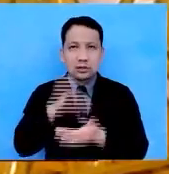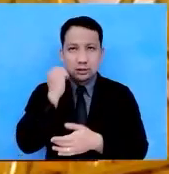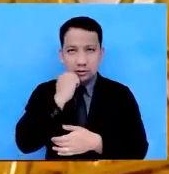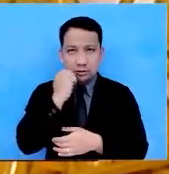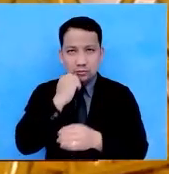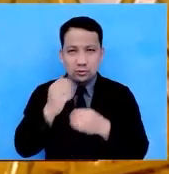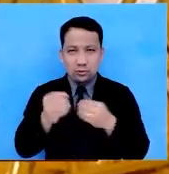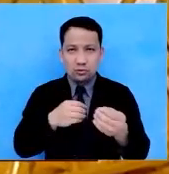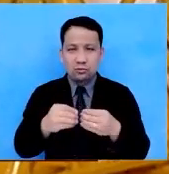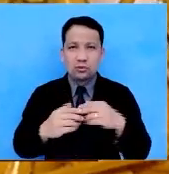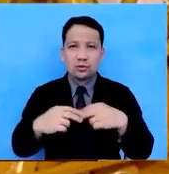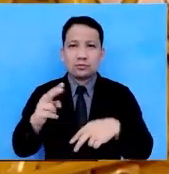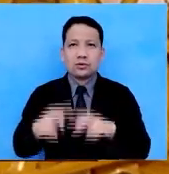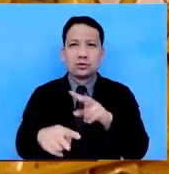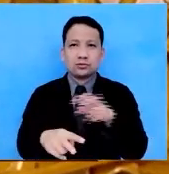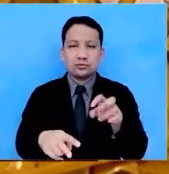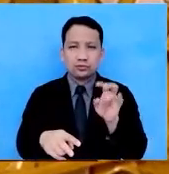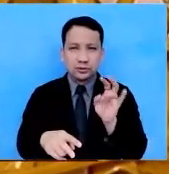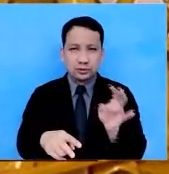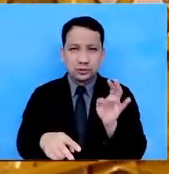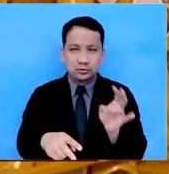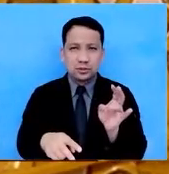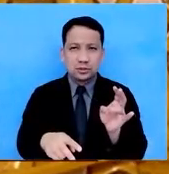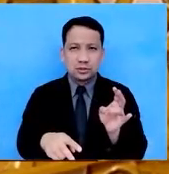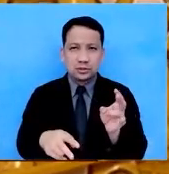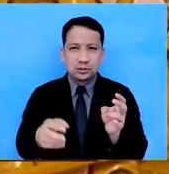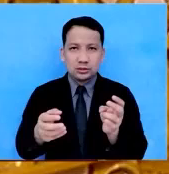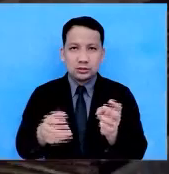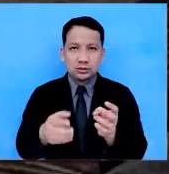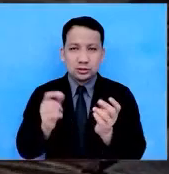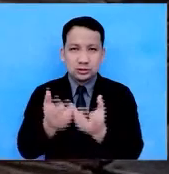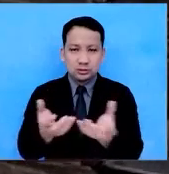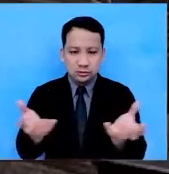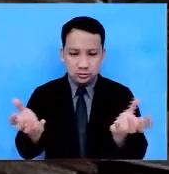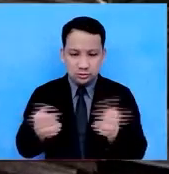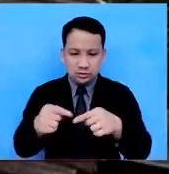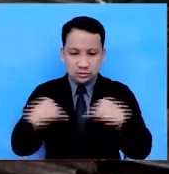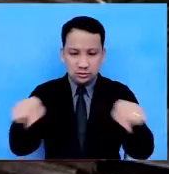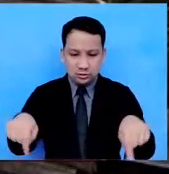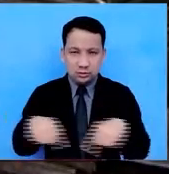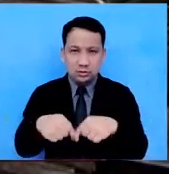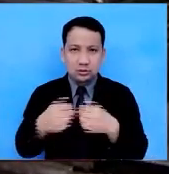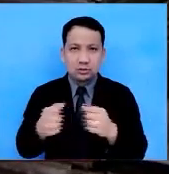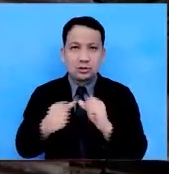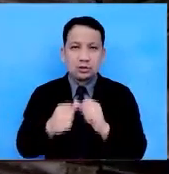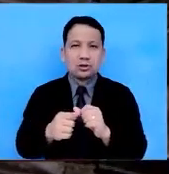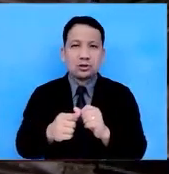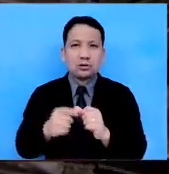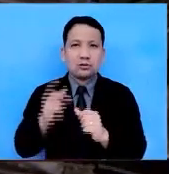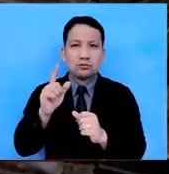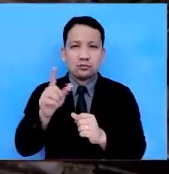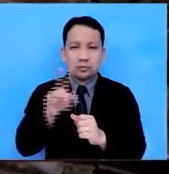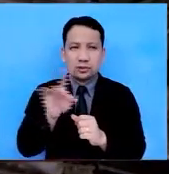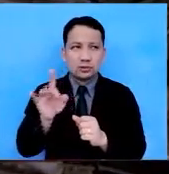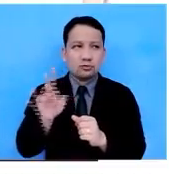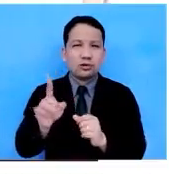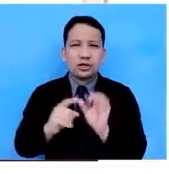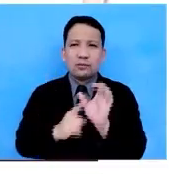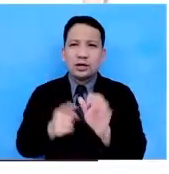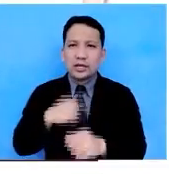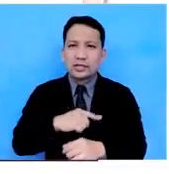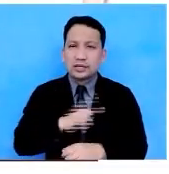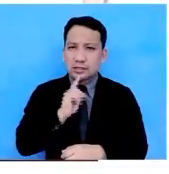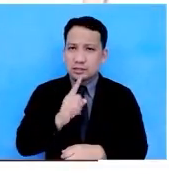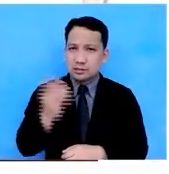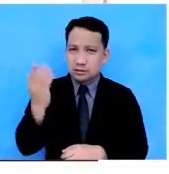Nasa 270 pesos na kasi ngayon ang bili nila sa kada tray ng itlog, malayo sa 180 pesos noong nakaraang taon.